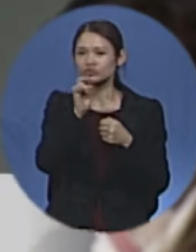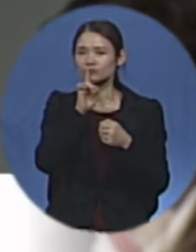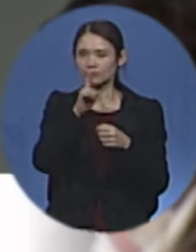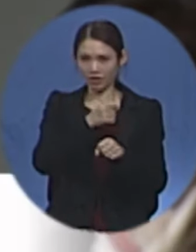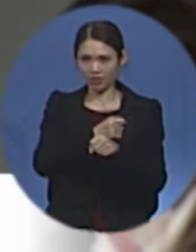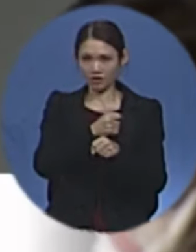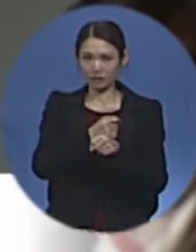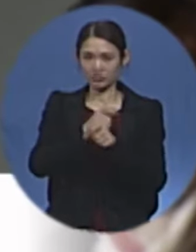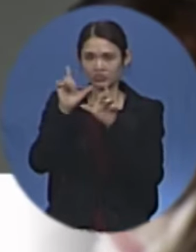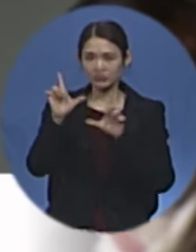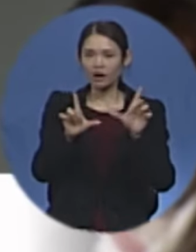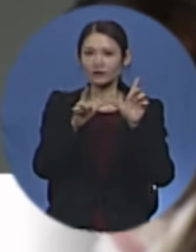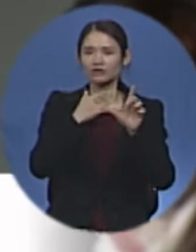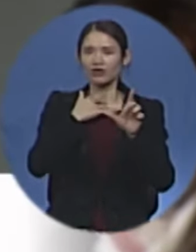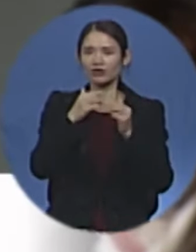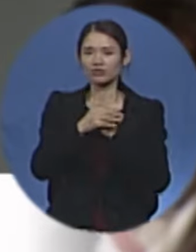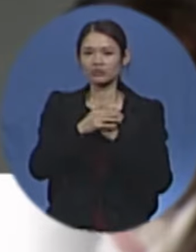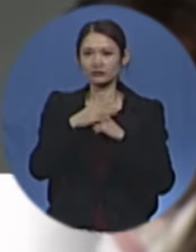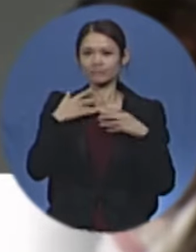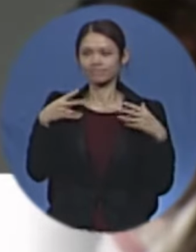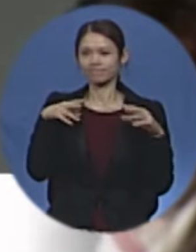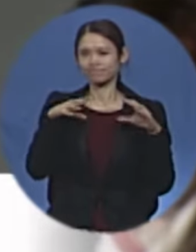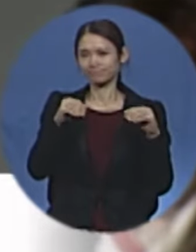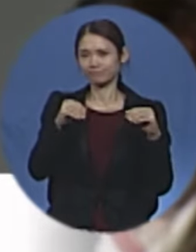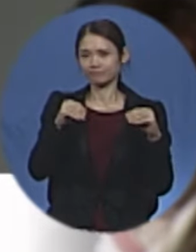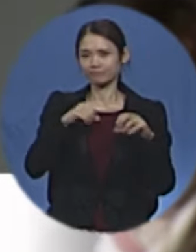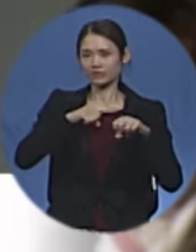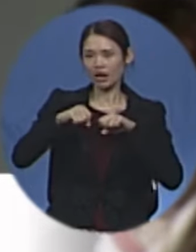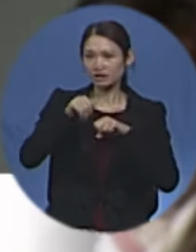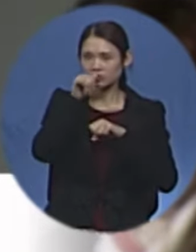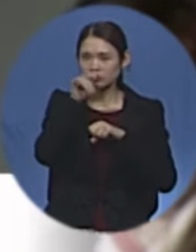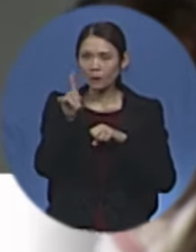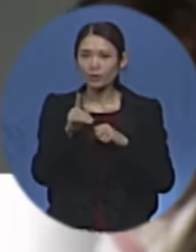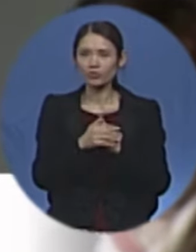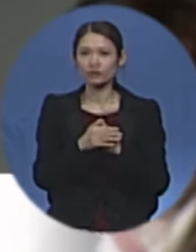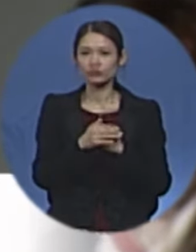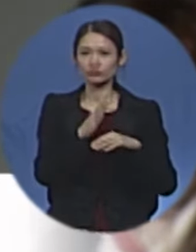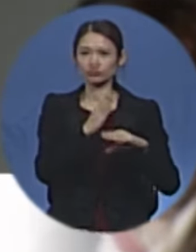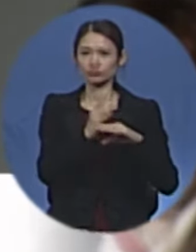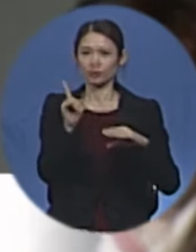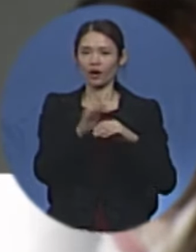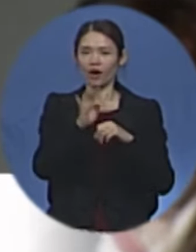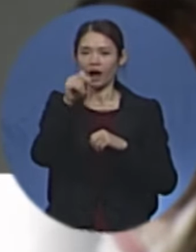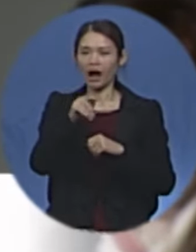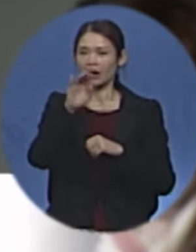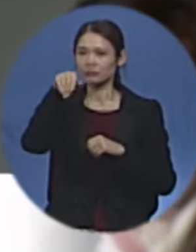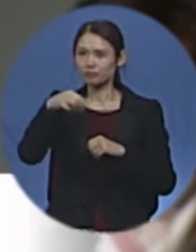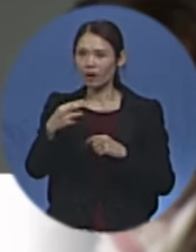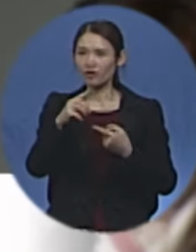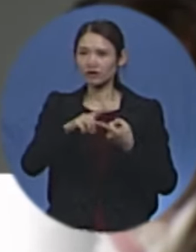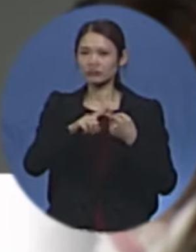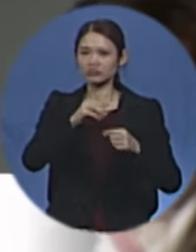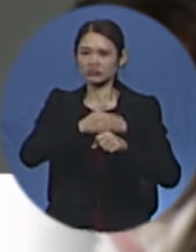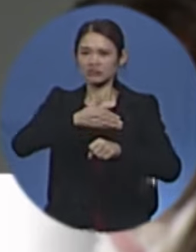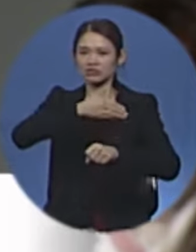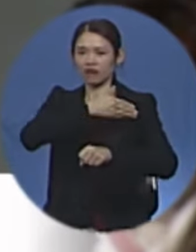살면서 나에게는 몇 가지 금기가 있다. 그중 유독 학벌에 대해서는 지나칠